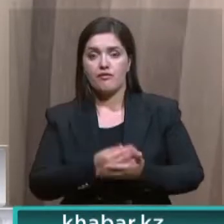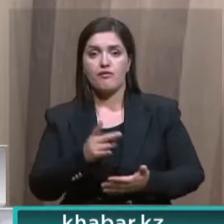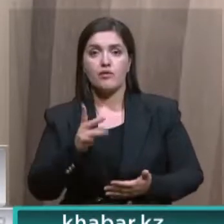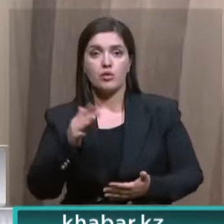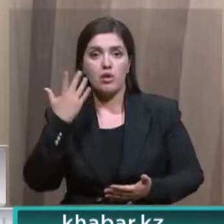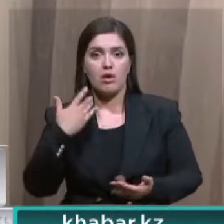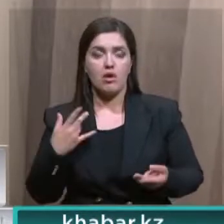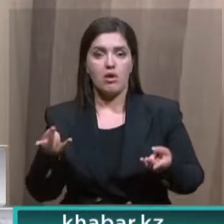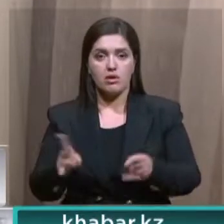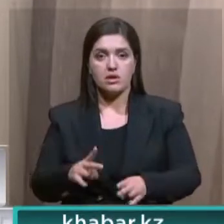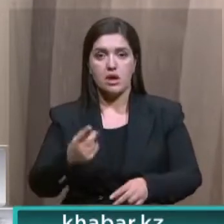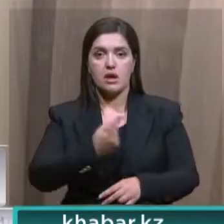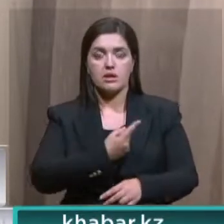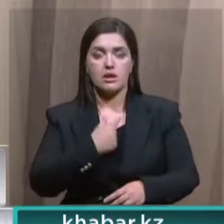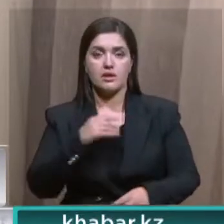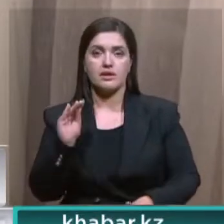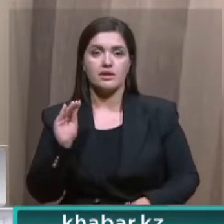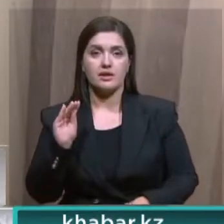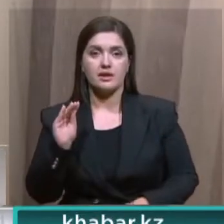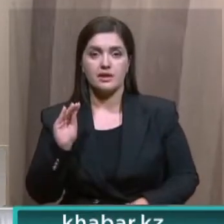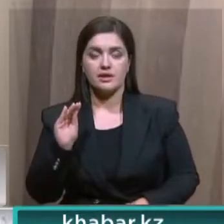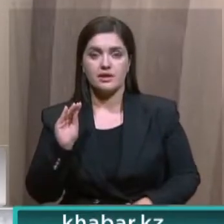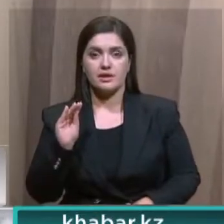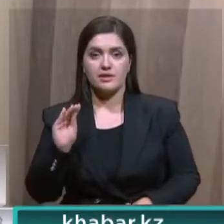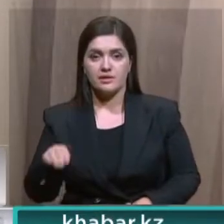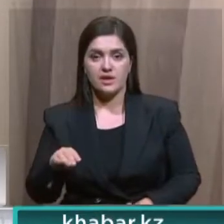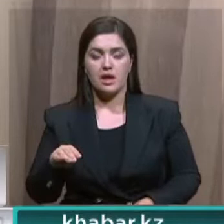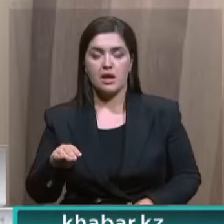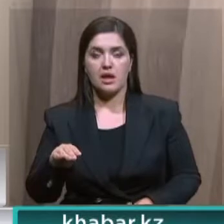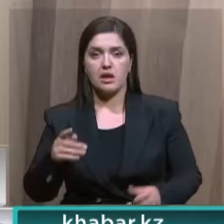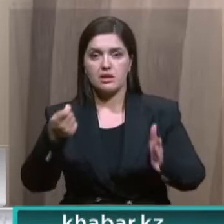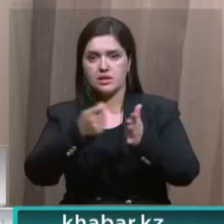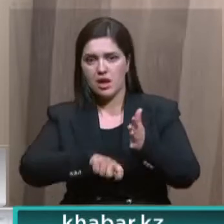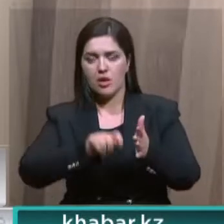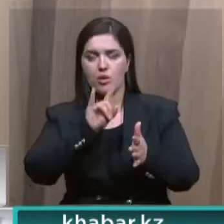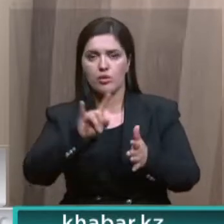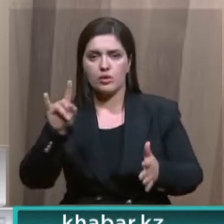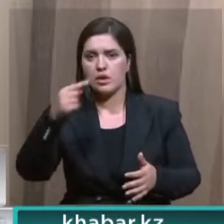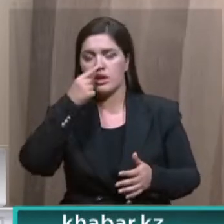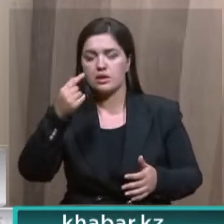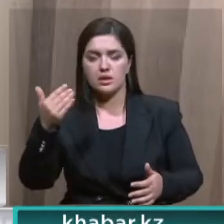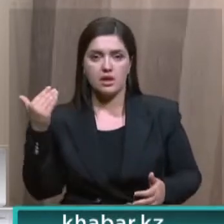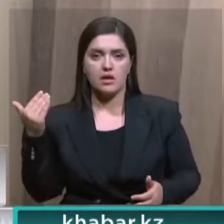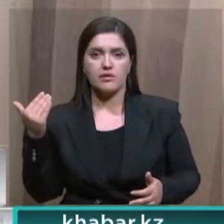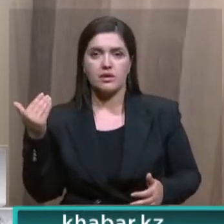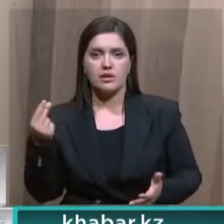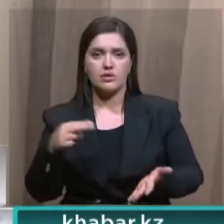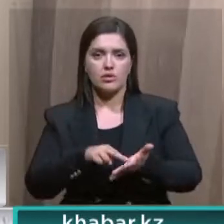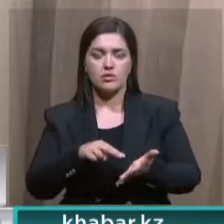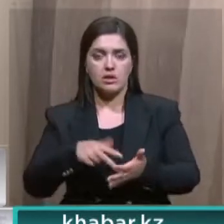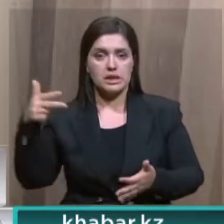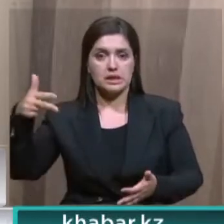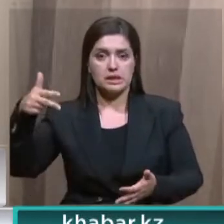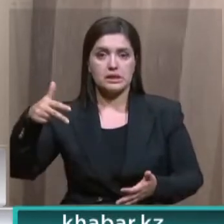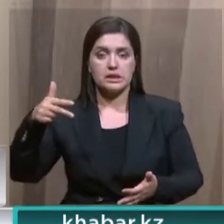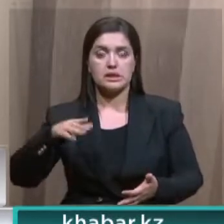одних. Поэтому я установила блокираторы на окна. Установила недавно, они стоят около